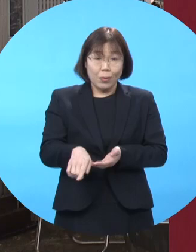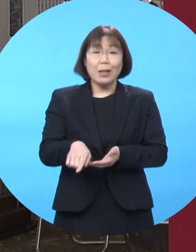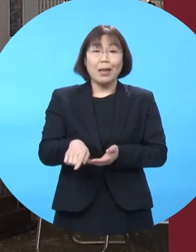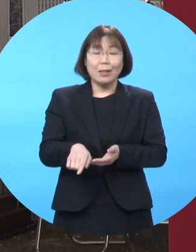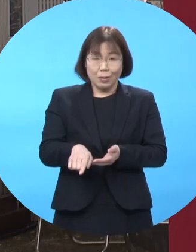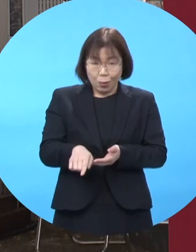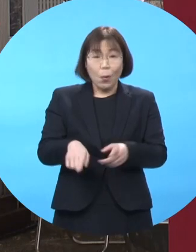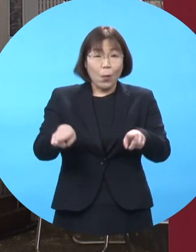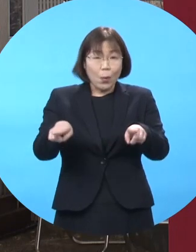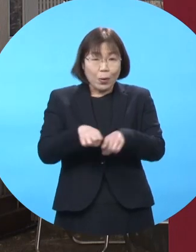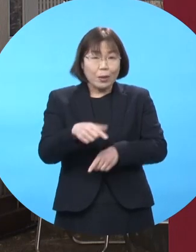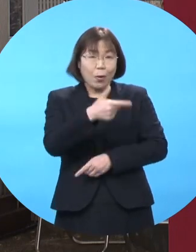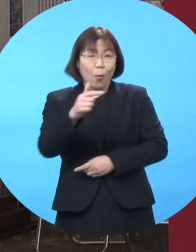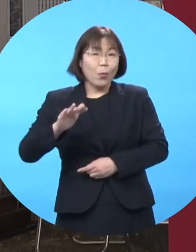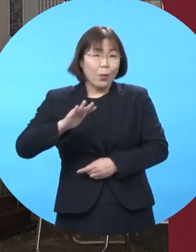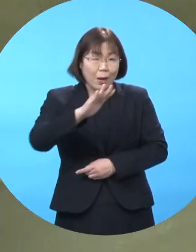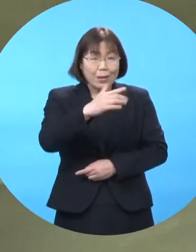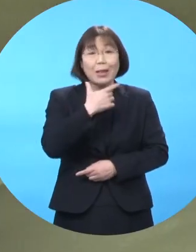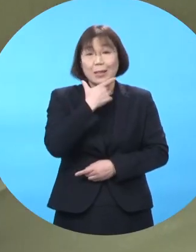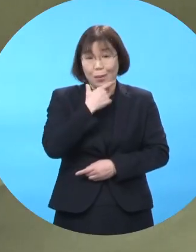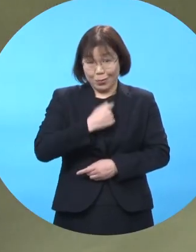大いに発展できますように。